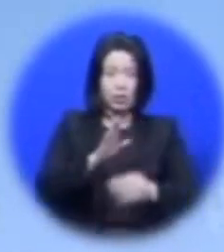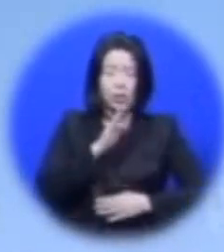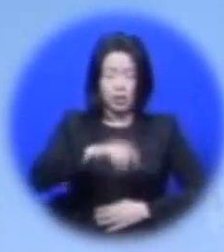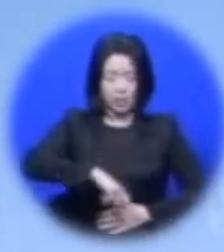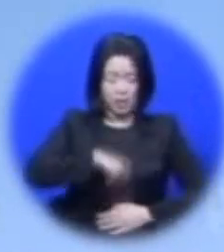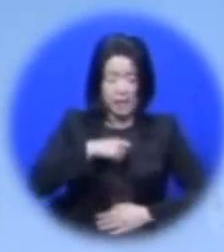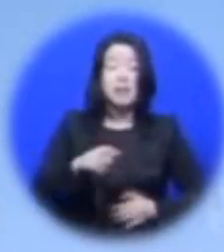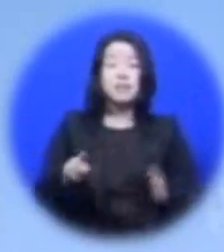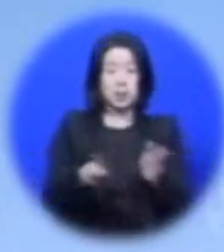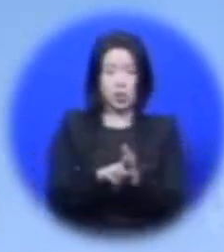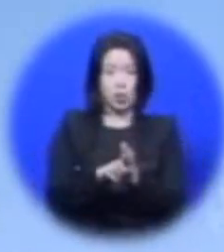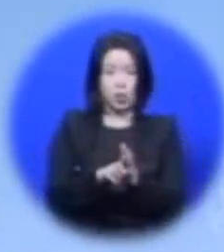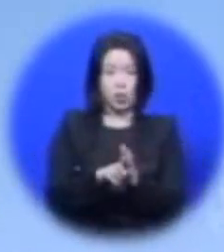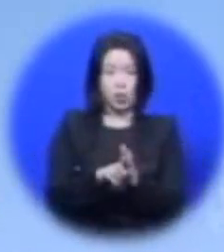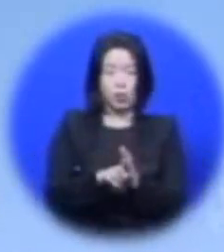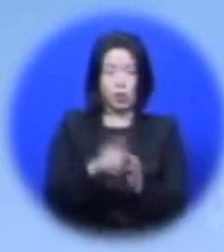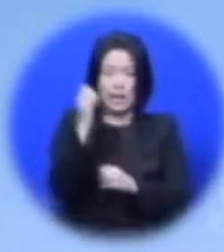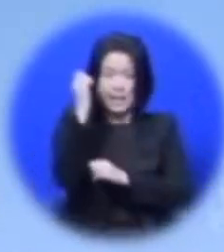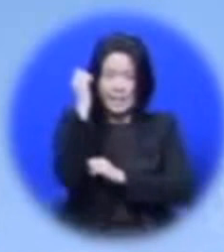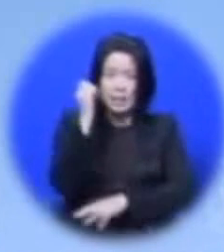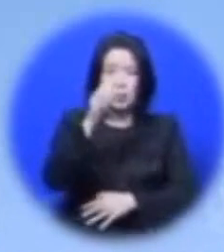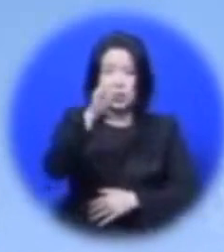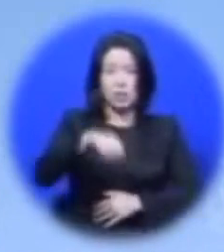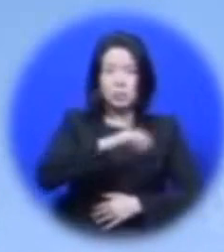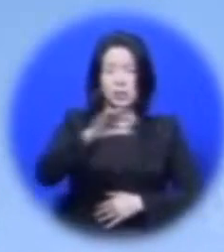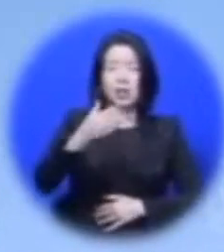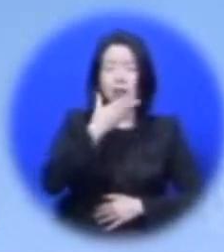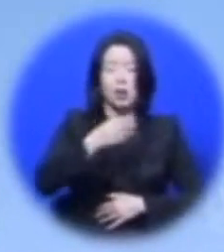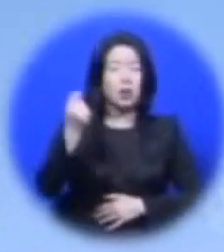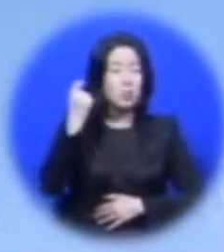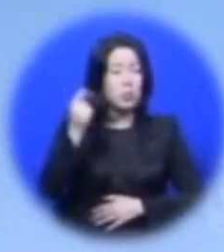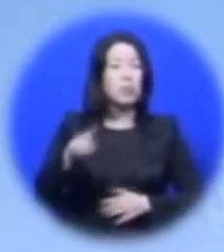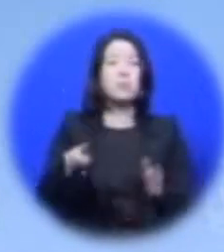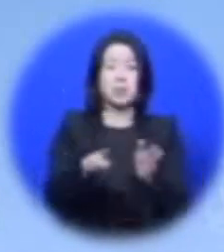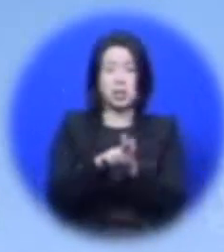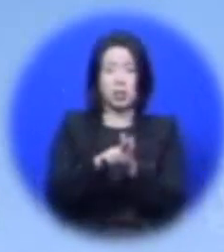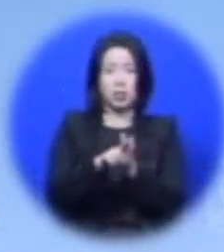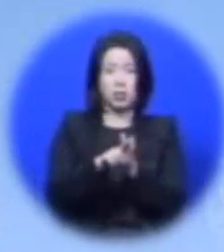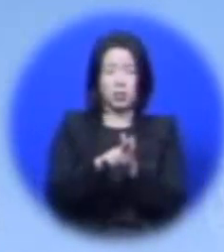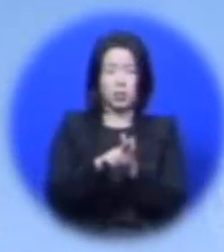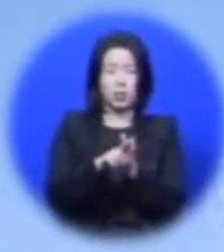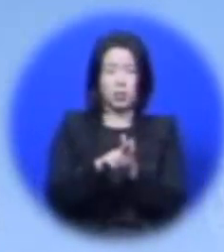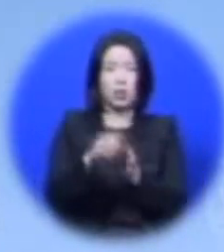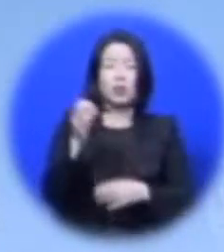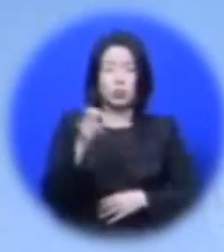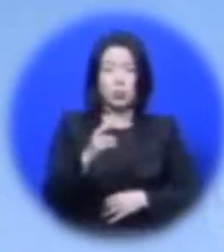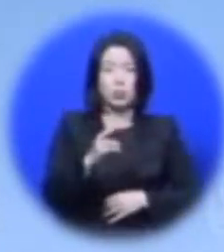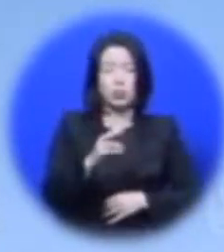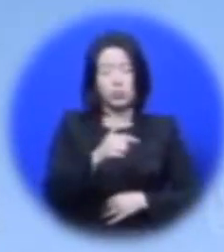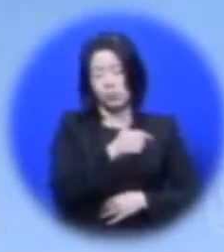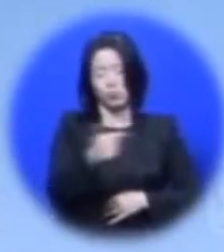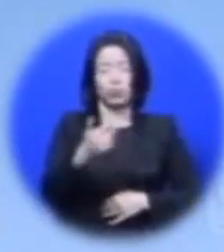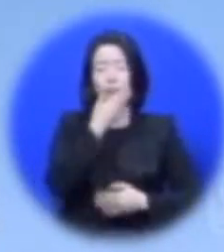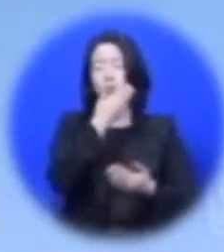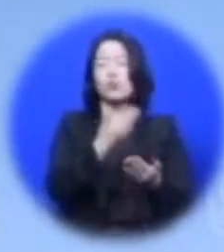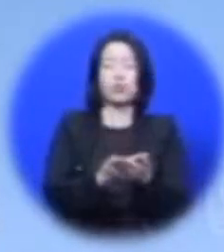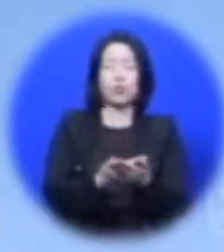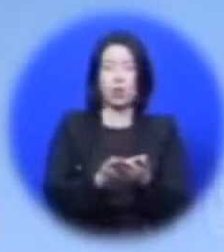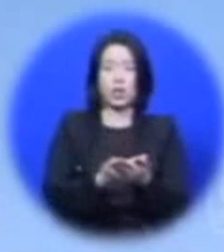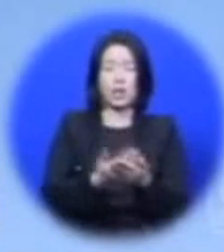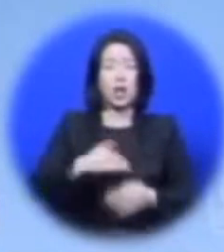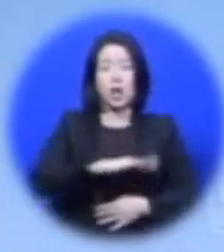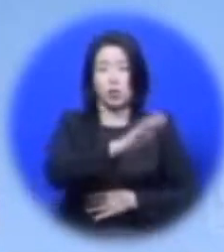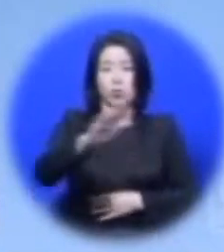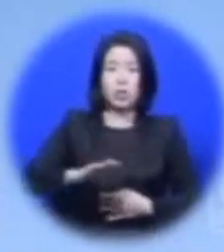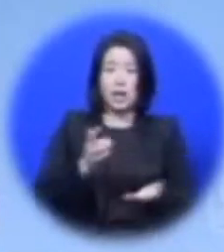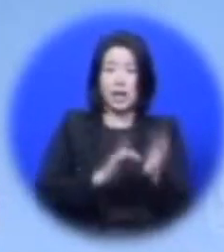믿어요. 기본적인 십자가 복음을 믿어요. 그건 대단히 중요하죠. 우리가